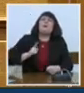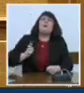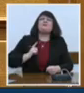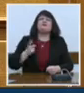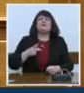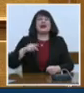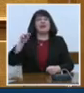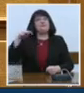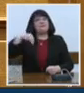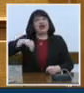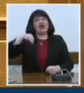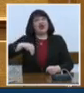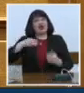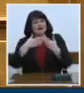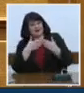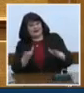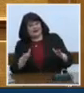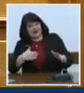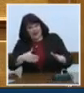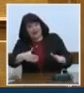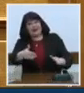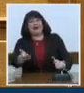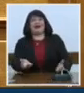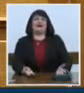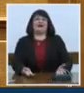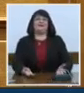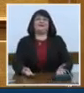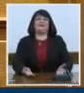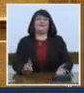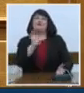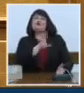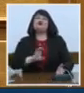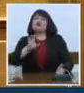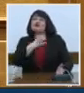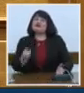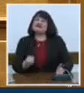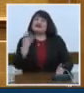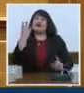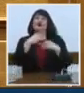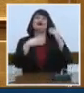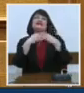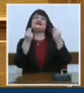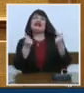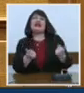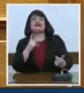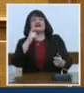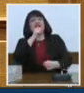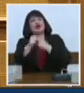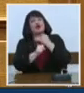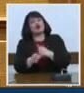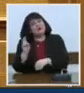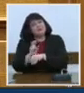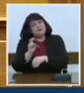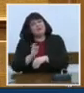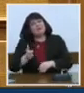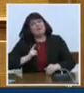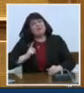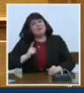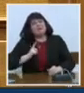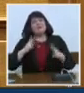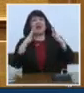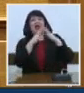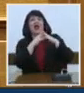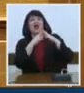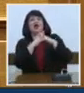Μενδώνη λειτουργήσε το Εθνικό Μουσείο Σύγχρονης Τέχνης. Εκκρεμότητα δεκαετίας. Και αυτό. Η Ακρόπολη ξανά έγινε